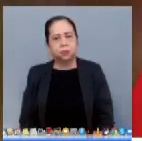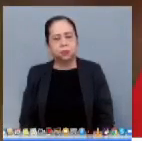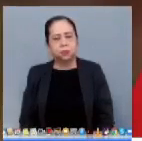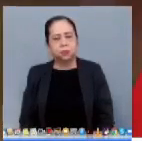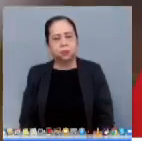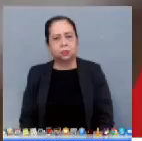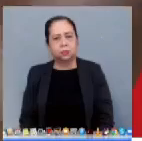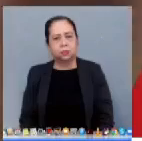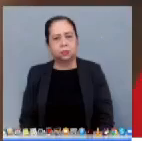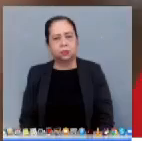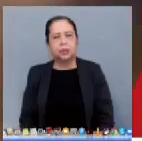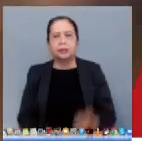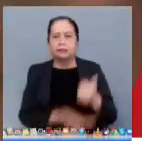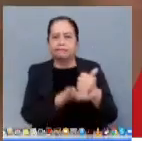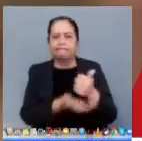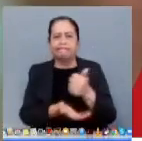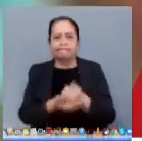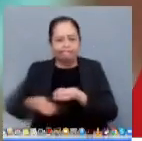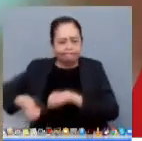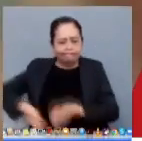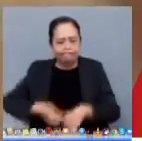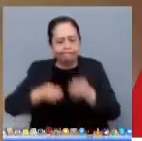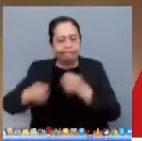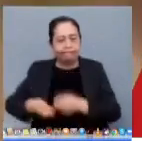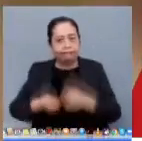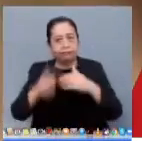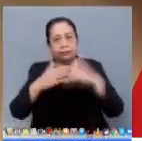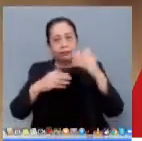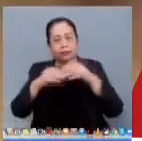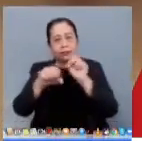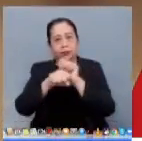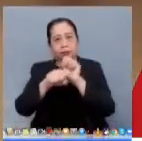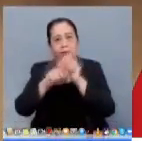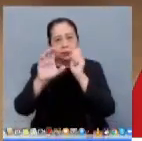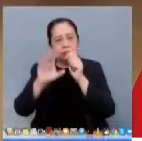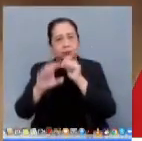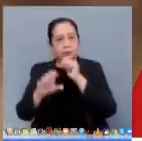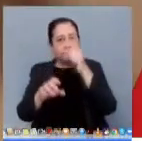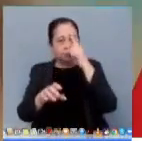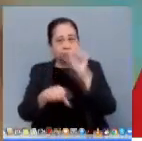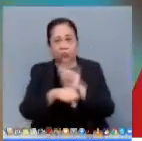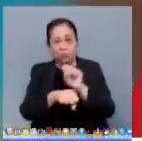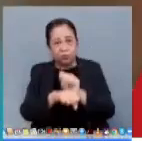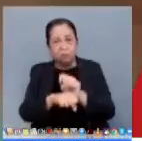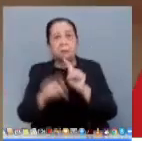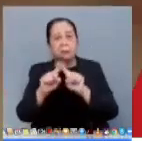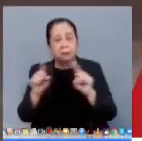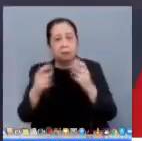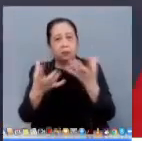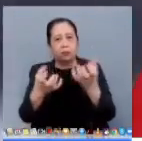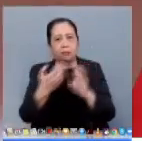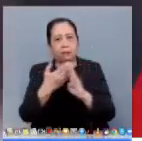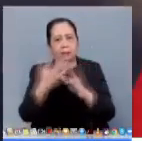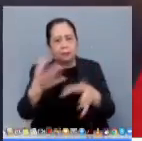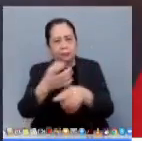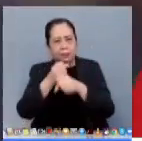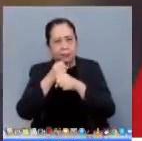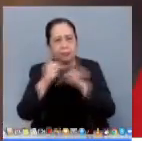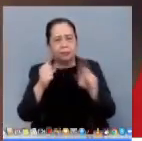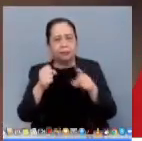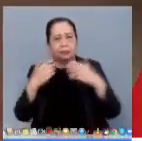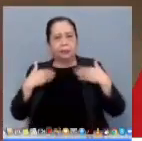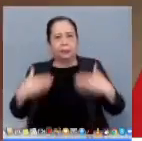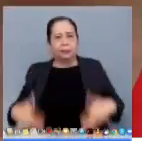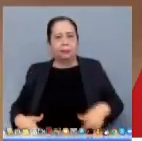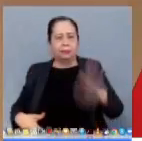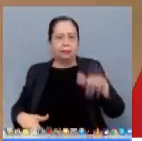Tulong-tulong sa paghukay ang mga construction worker na ito, hindi para sa kanilang trabaho, kundi para ma-recover ang katawan ng kanilang kasamahan.